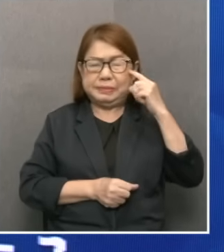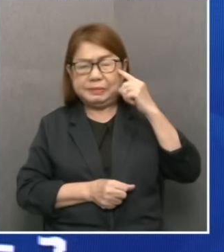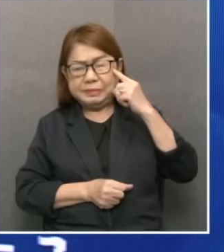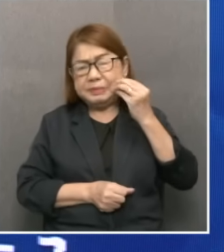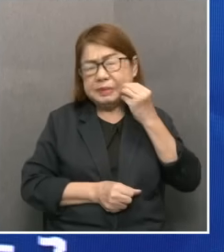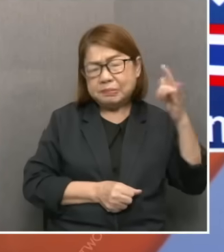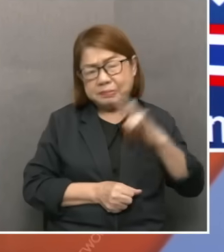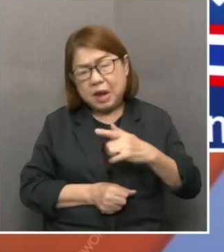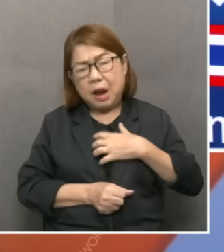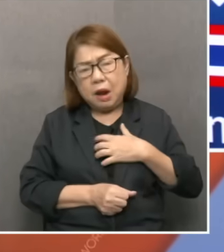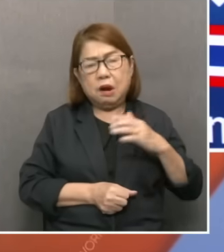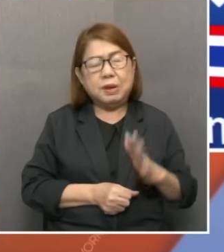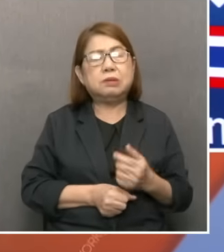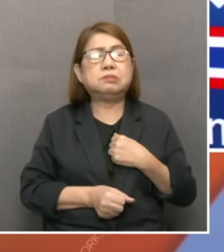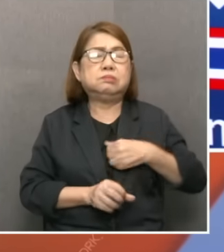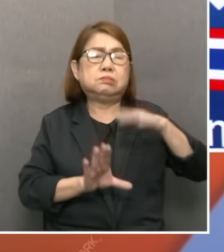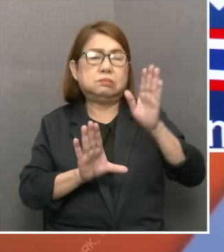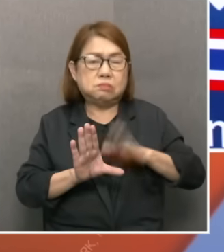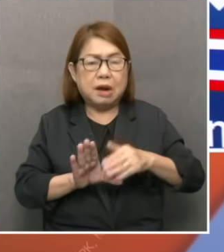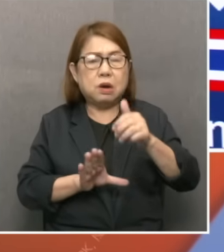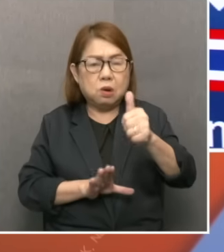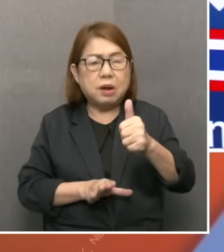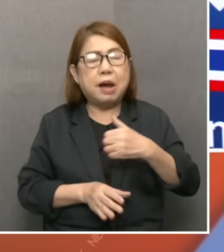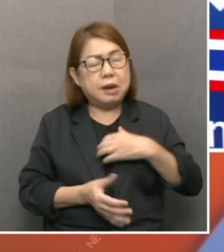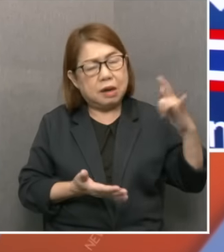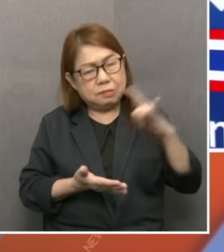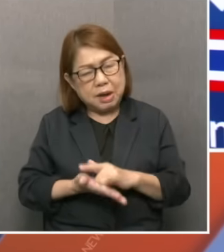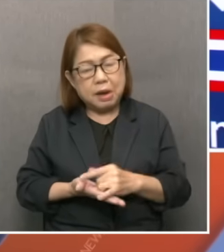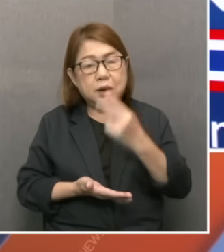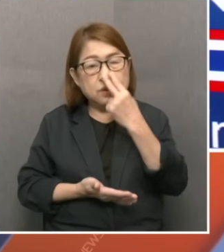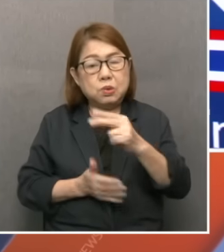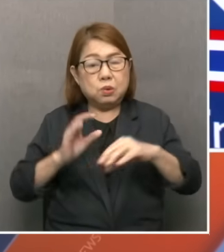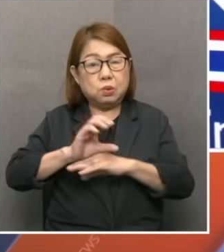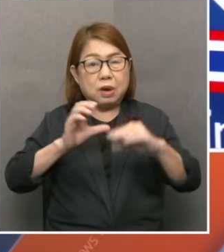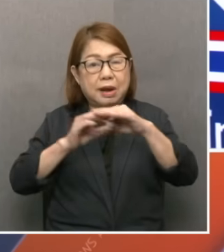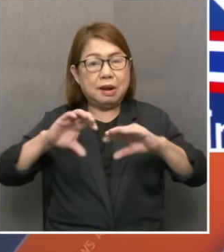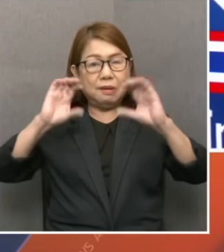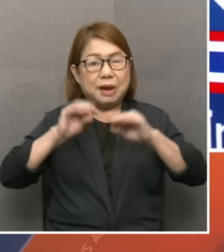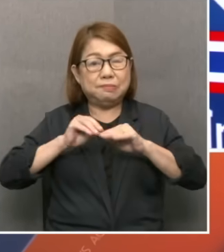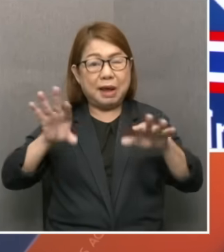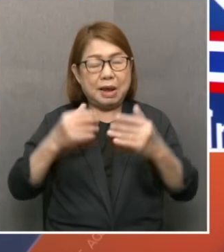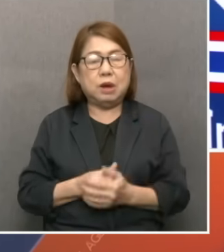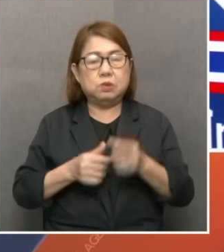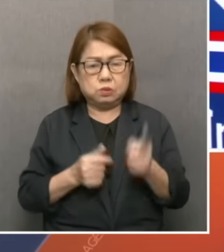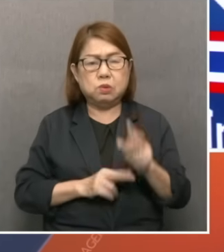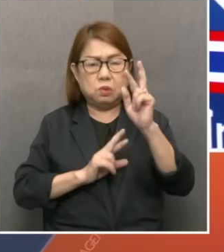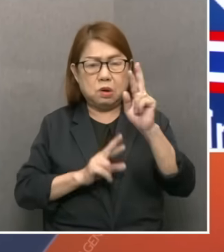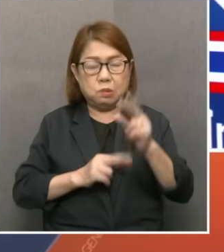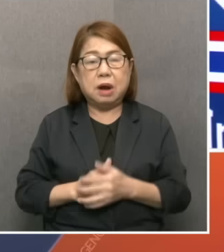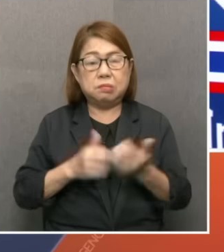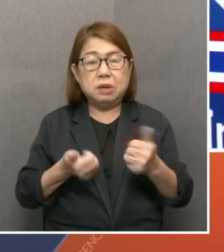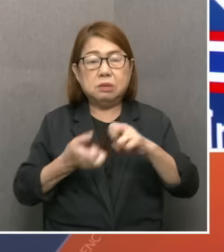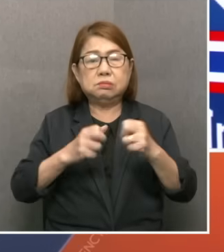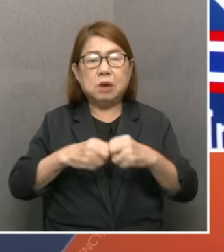จะลงทะเบียนเพิ่มเพื่อกลับประเทศไทยมากน้อยแค่ไหนนะคะก็ถือว่าเป็นสถานการณ์ที่ท้าทายเป็นอย่างยิ่งท่ามกลางความ